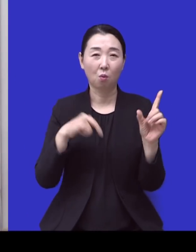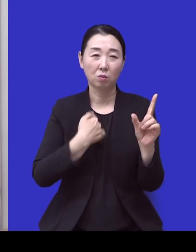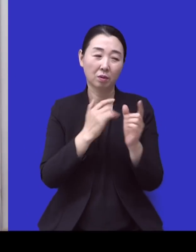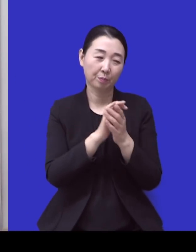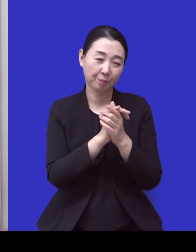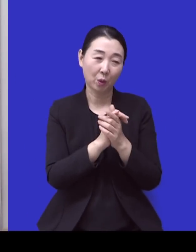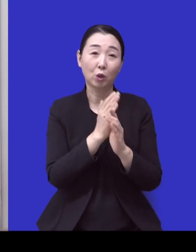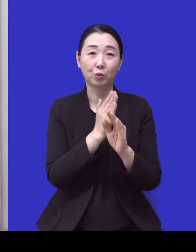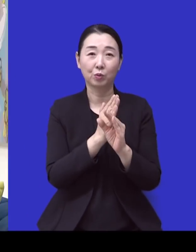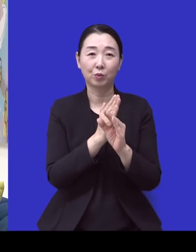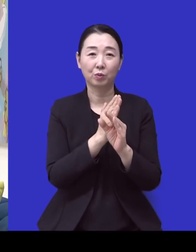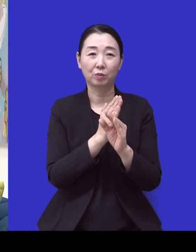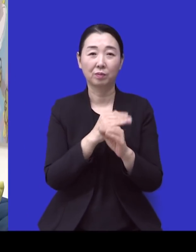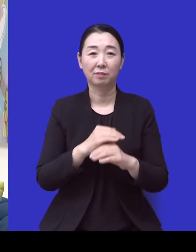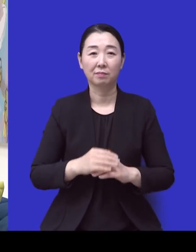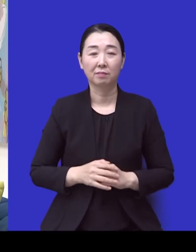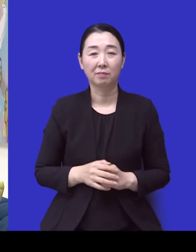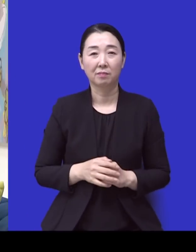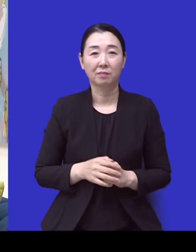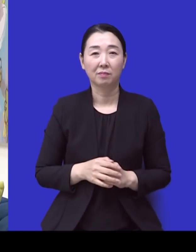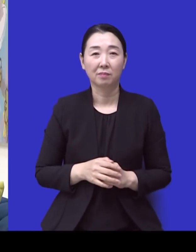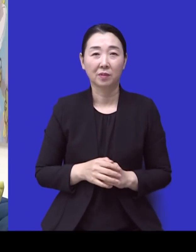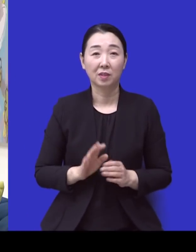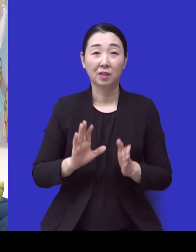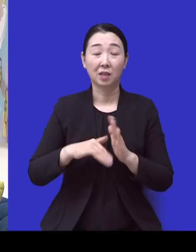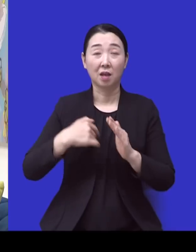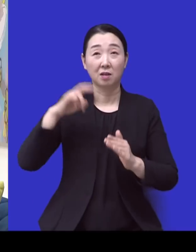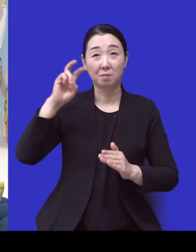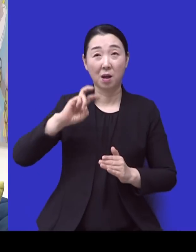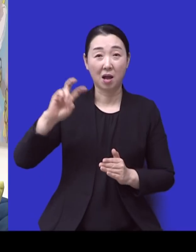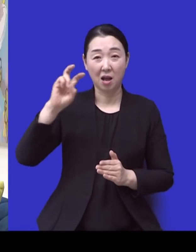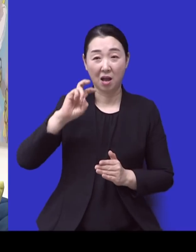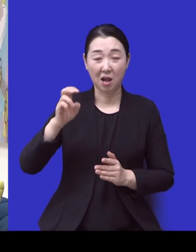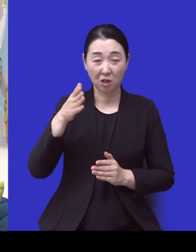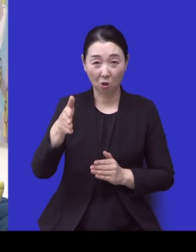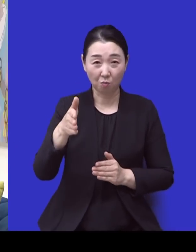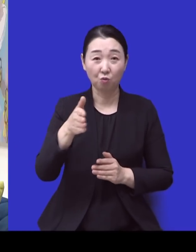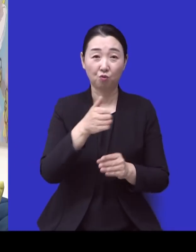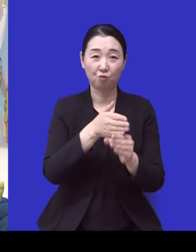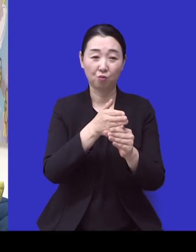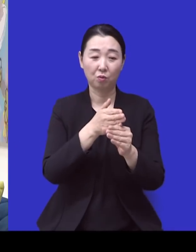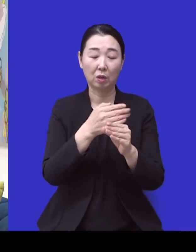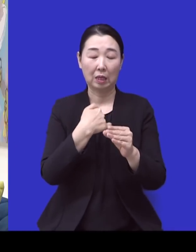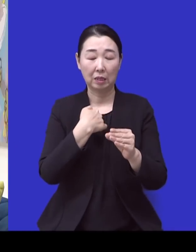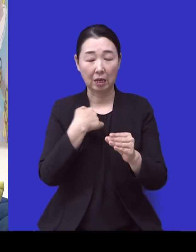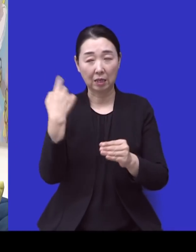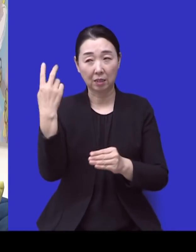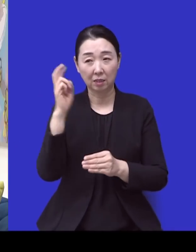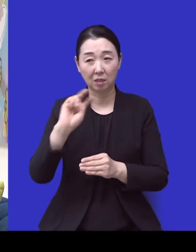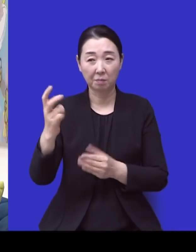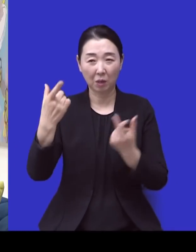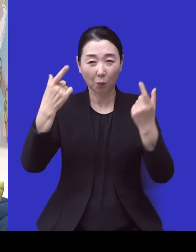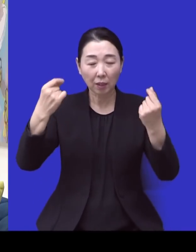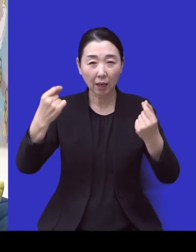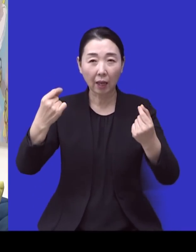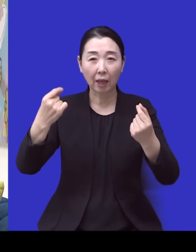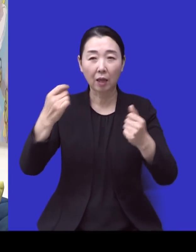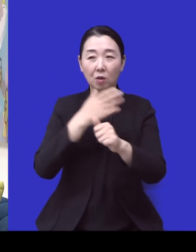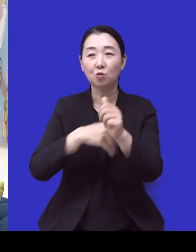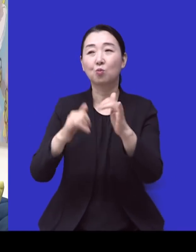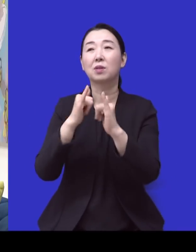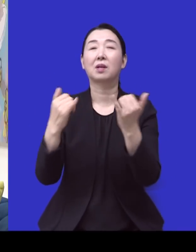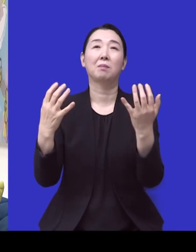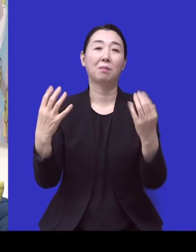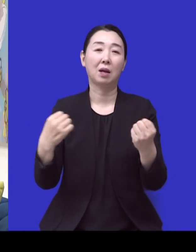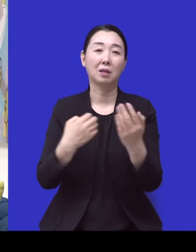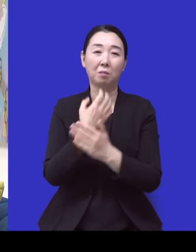기도를 하는데 네. 사실 그때만 해도 저는 음악을 하고 있었으니까 저와 같은 음악을 하는 친구들이 주변에 좀 많았거든요. 예. 그래서 같이